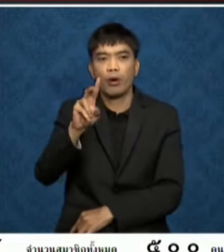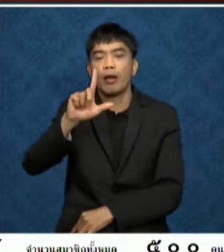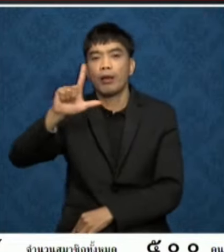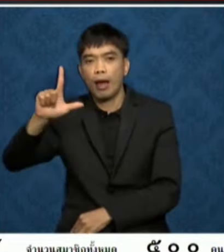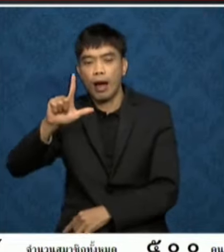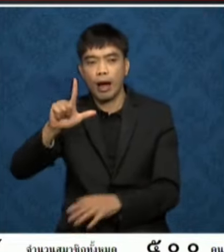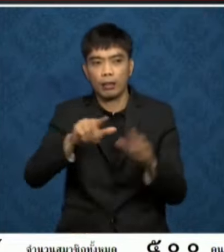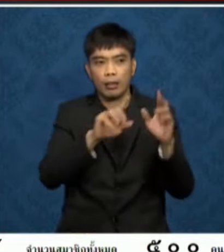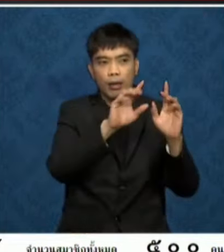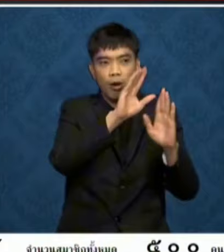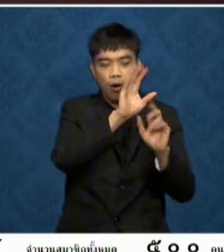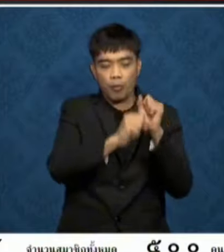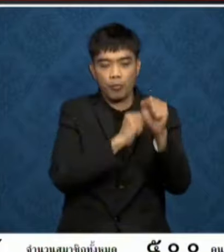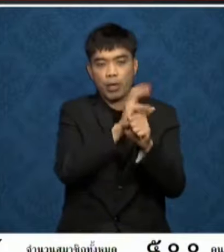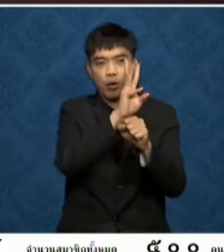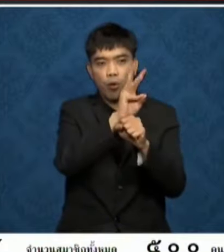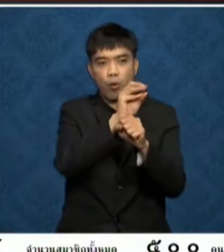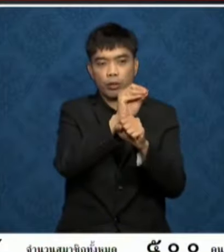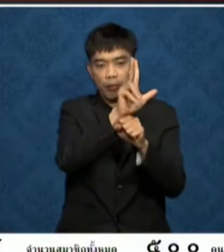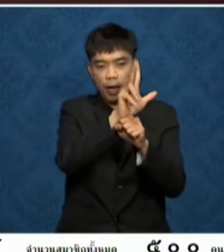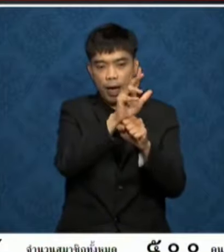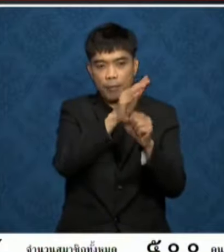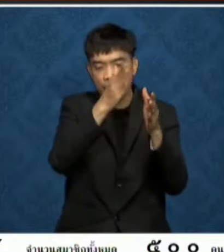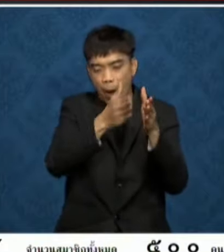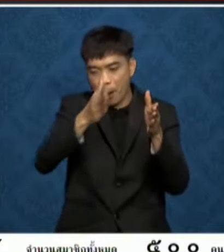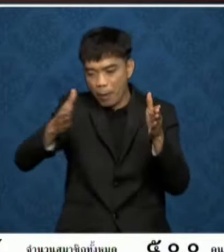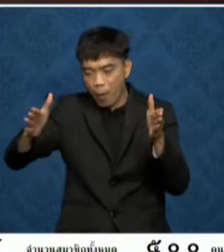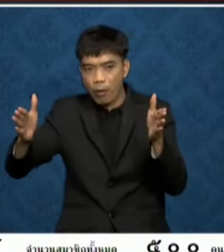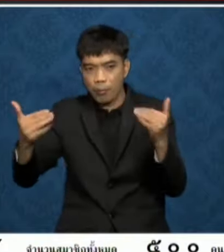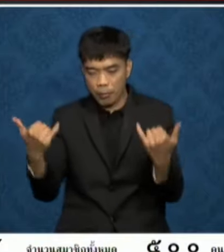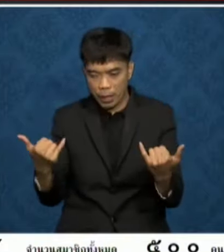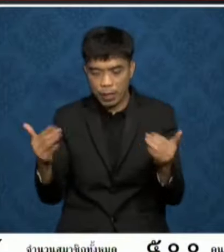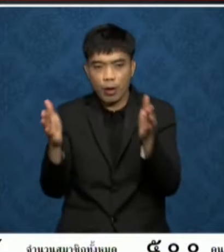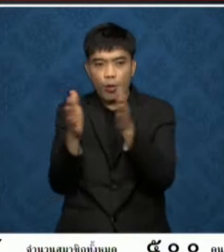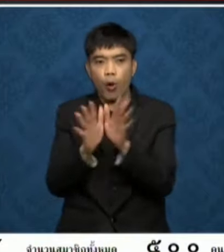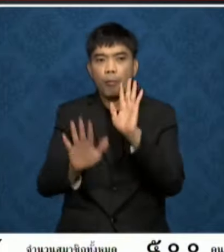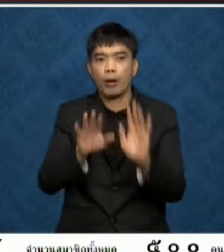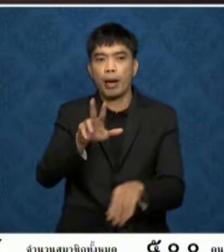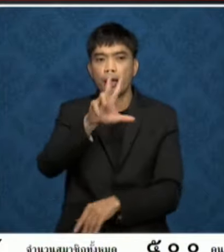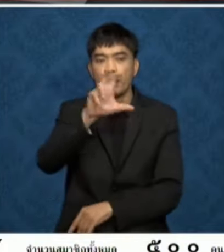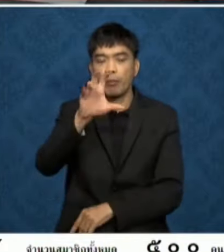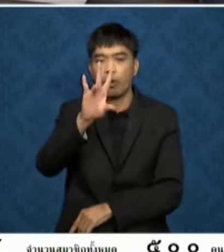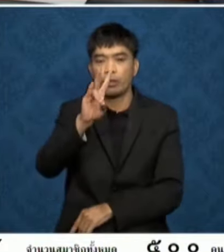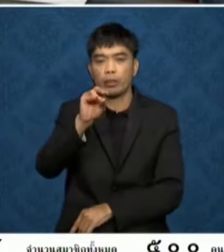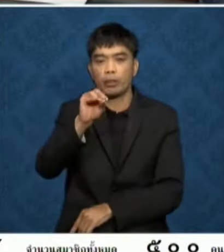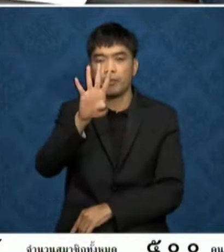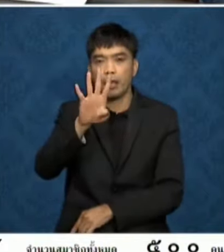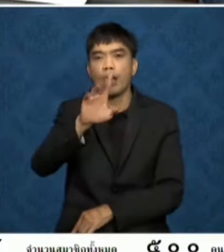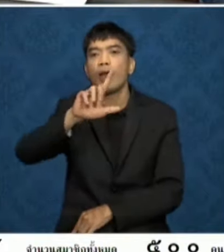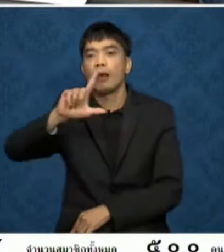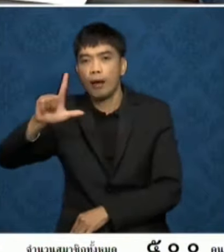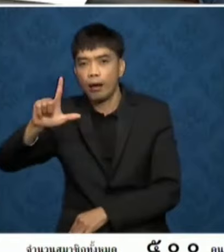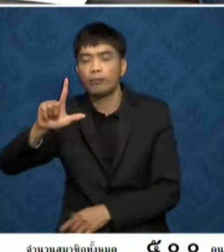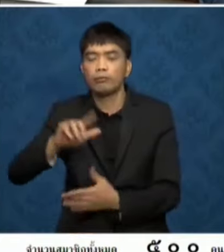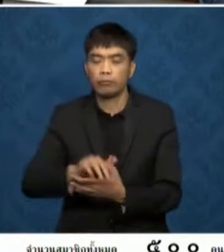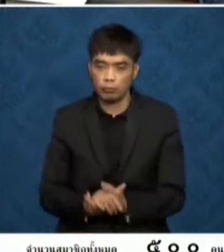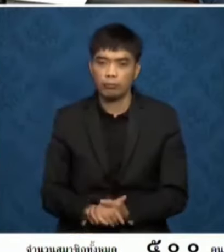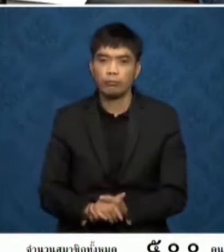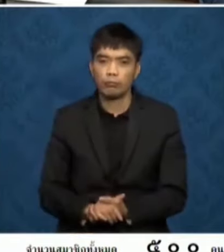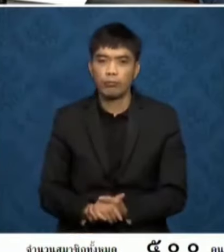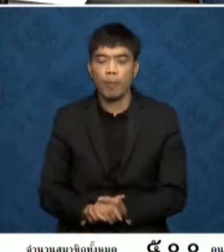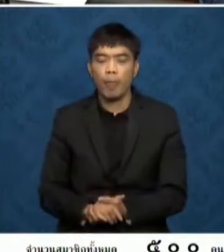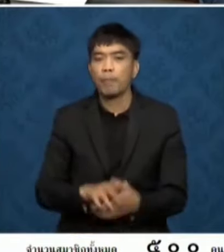มตั้งแต่ปี63จนมาถึงปีนี้เราใช้จ่ายงบประมาณไปมากกว่า374ล้านบาทแล้วค่ะ ส่วน